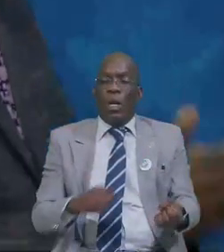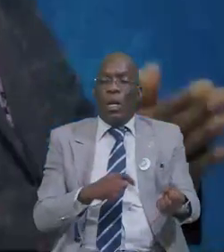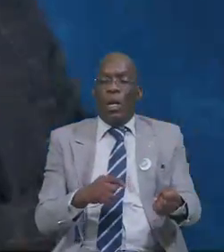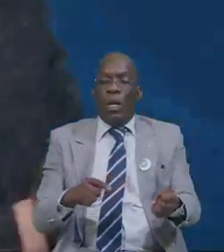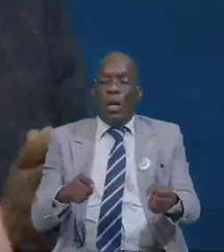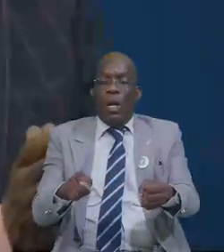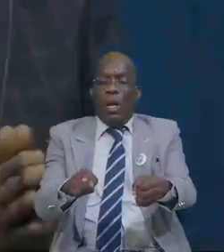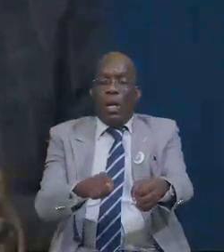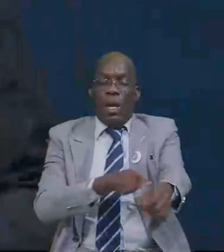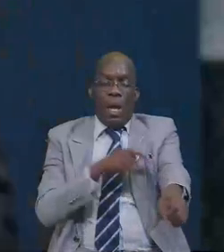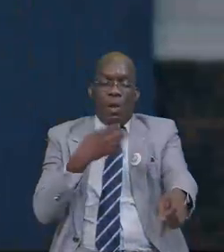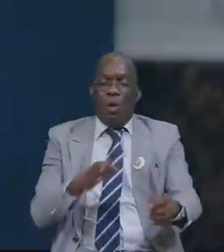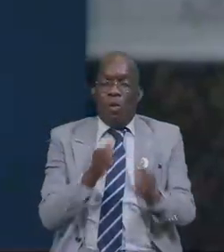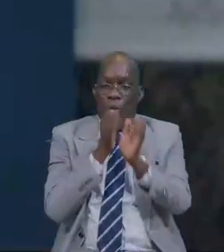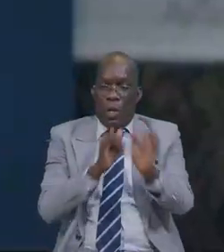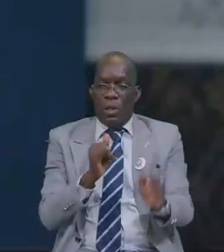Et la ligne de bénédiction